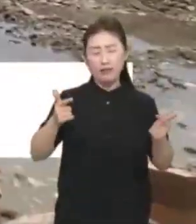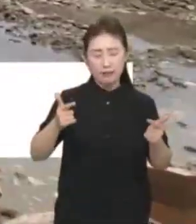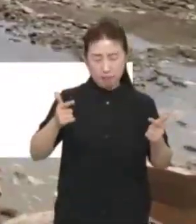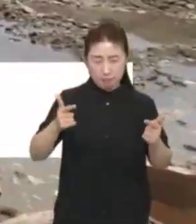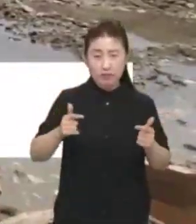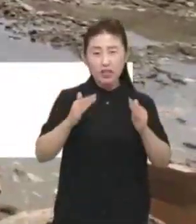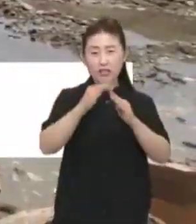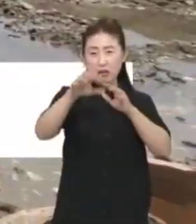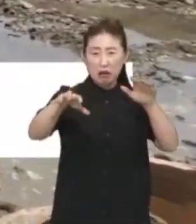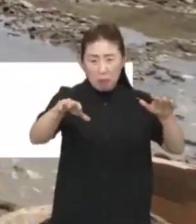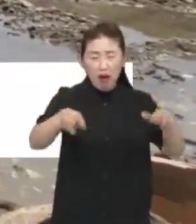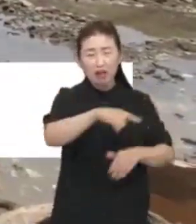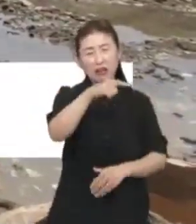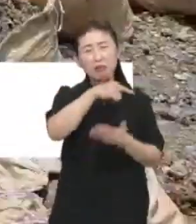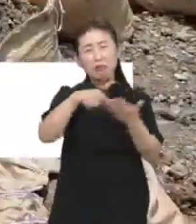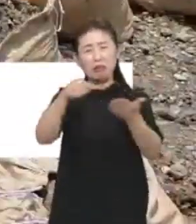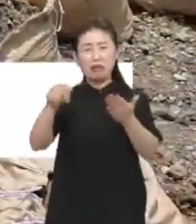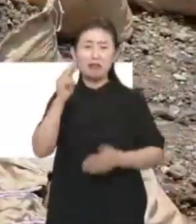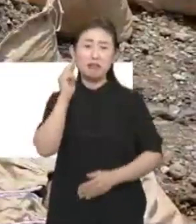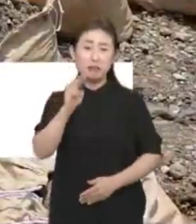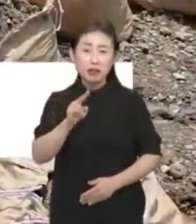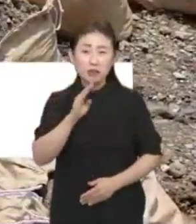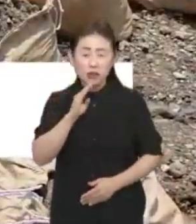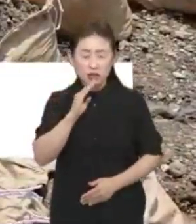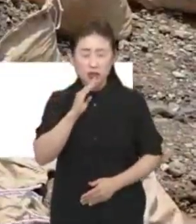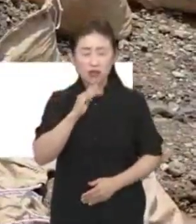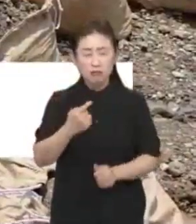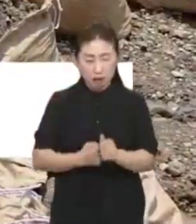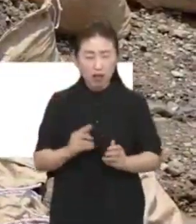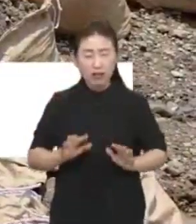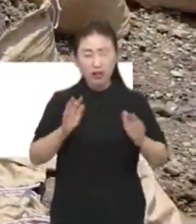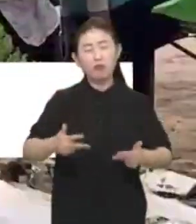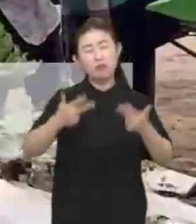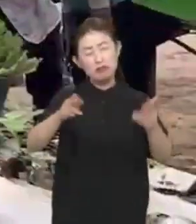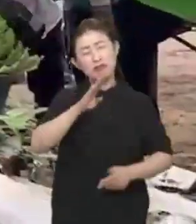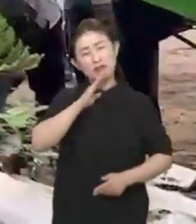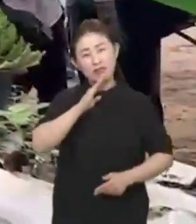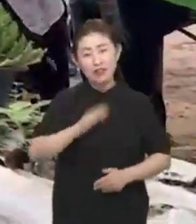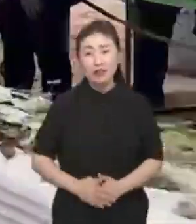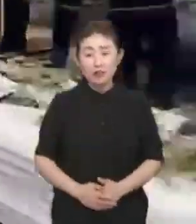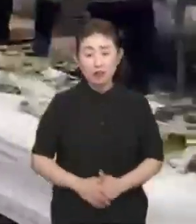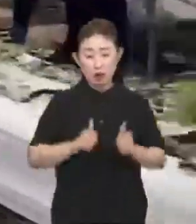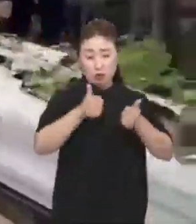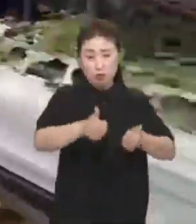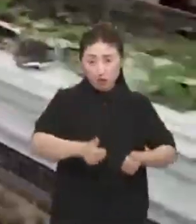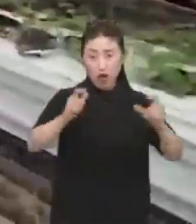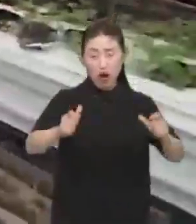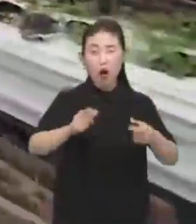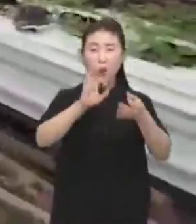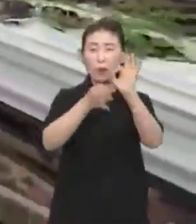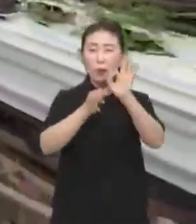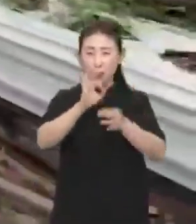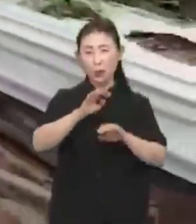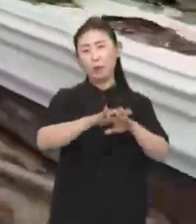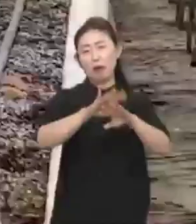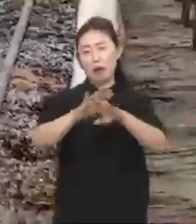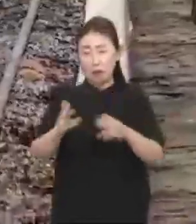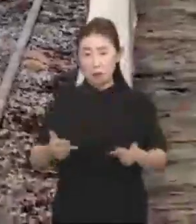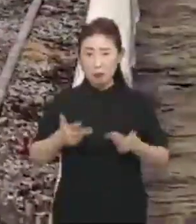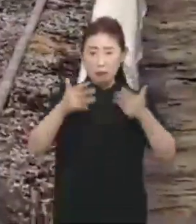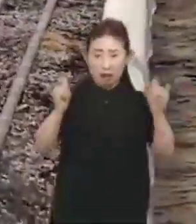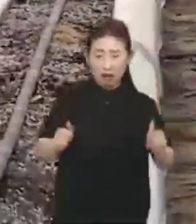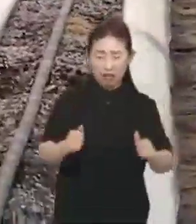마을이 위급했을 때 하는 게 봉사가 아닌지 않나. 부여의 한 포도 농장에선 봉사자들이